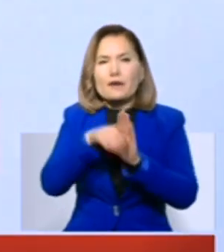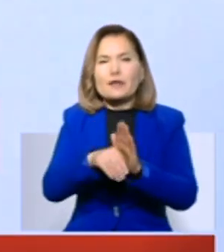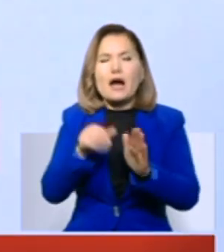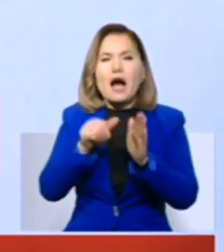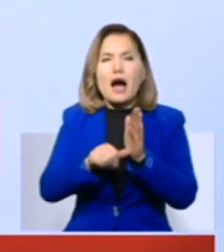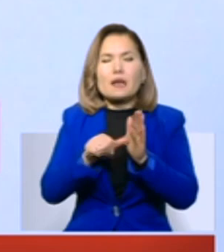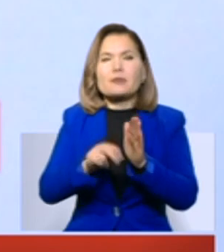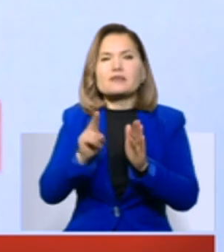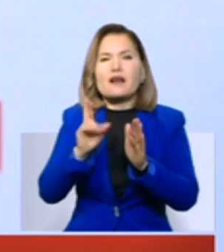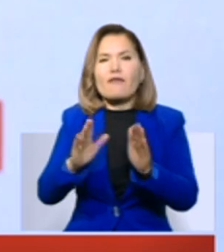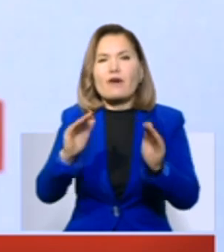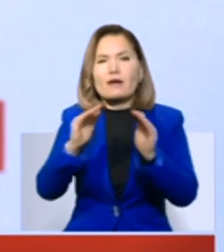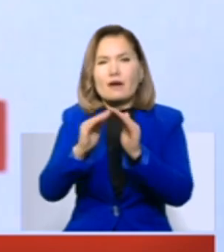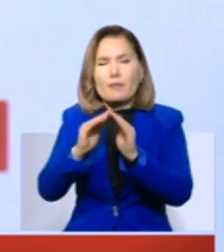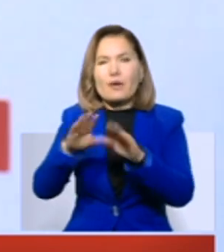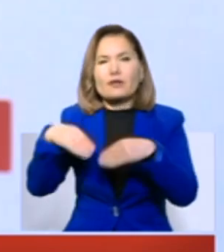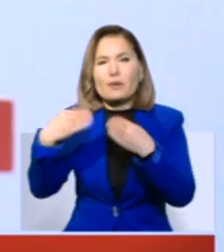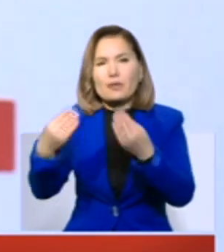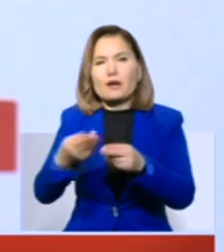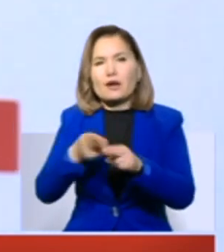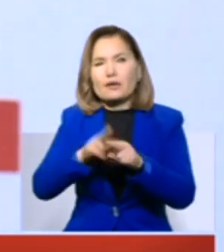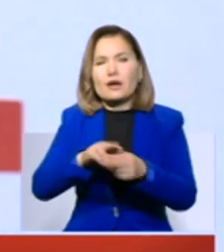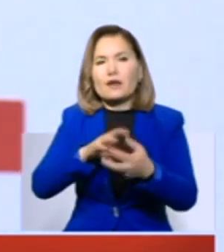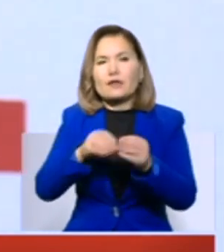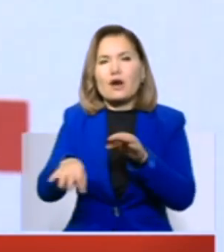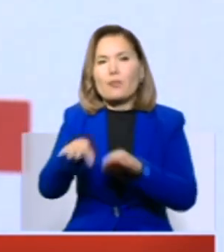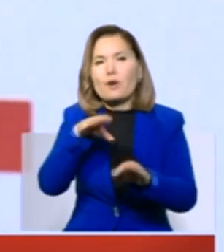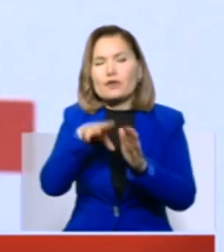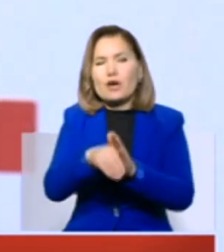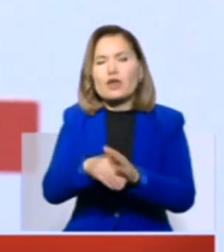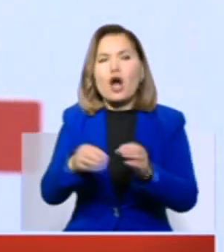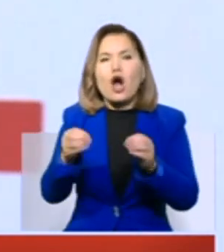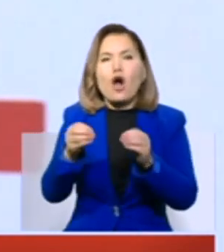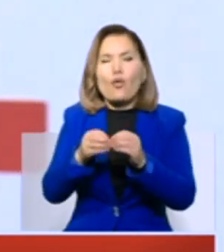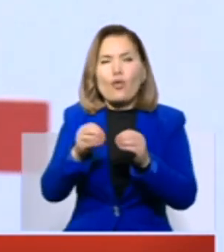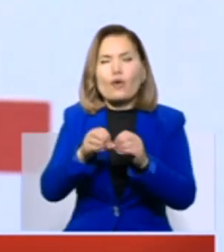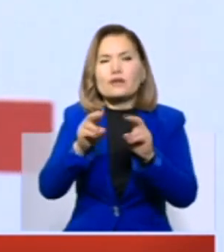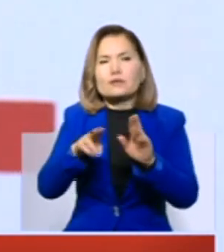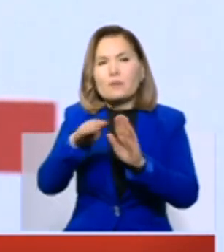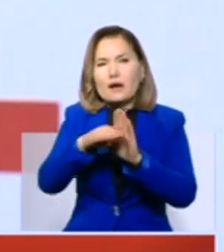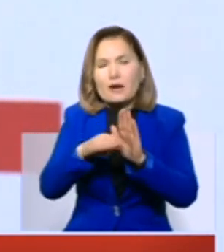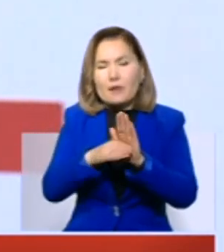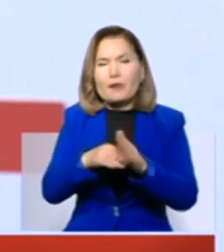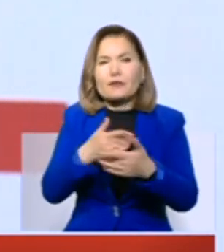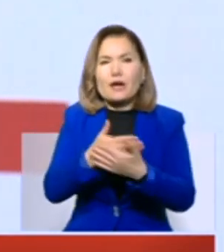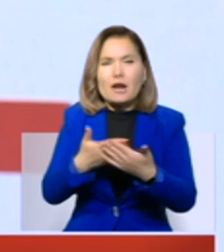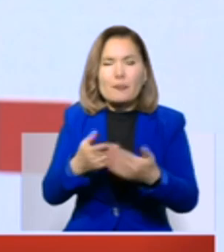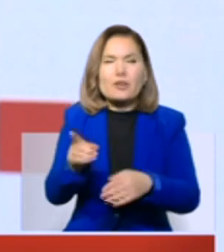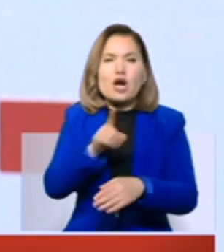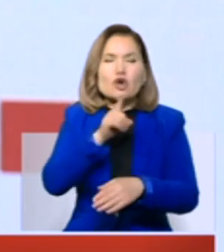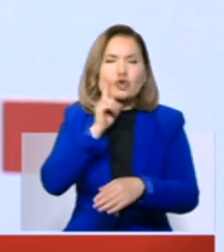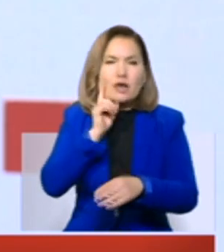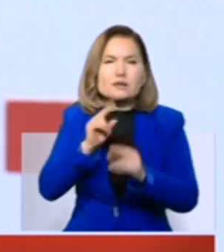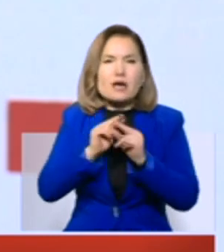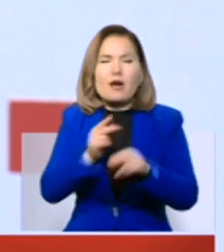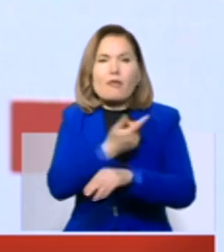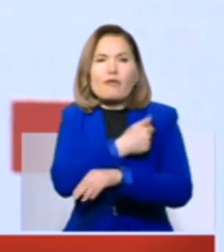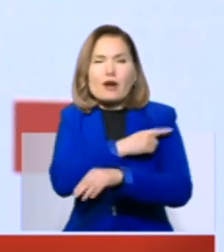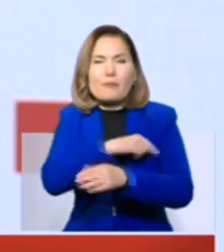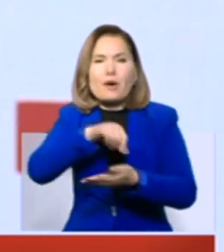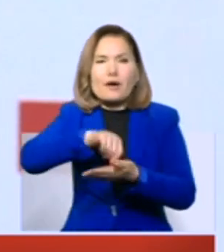60 пәтерлі тұрғын үй пайдалануға берілді. Игі жобаға 10 санат бойынша түрлі салада еңбек етіп жүрген аймақ жастары